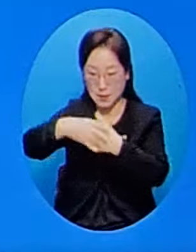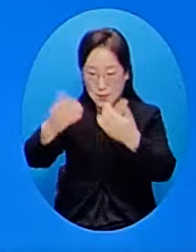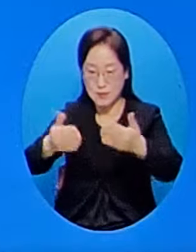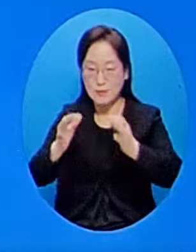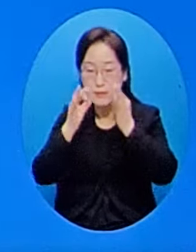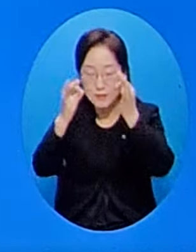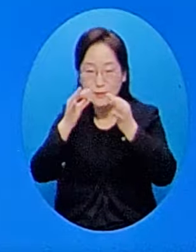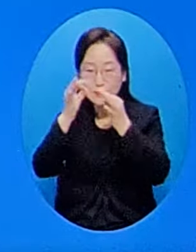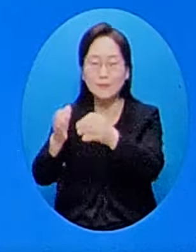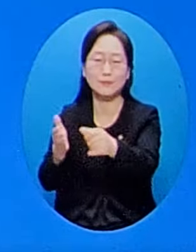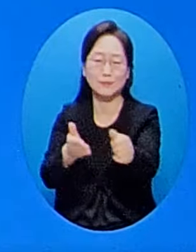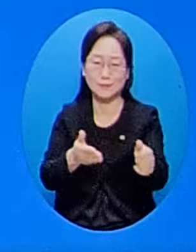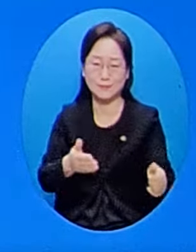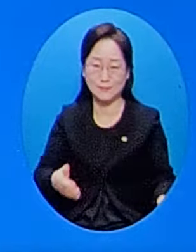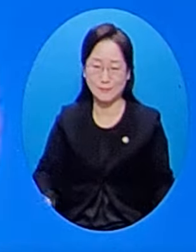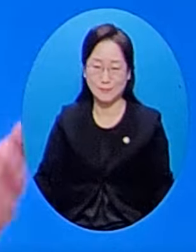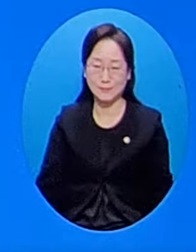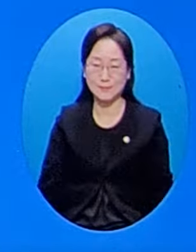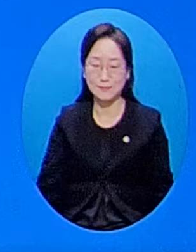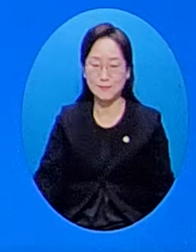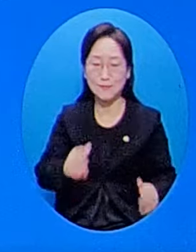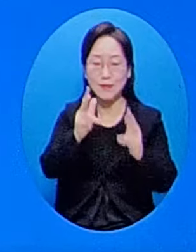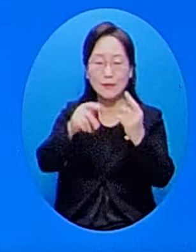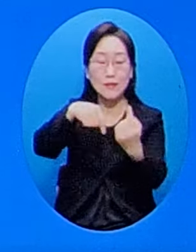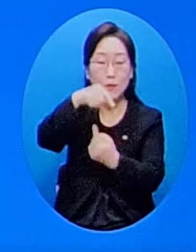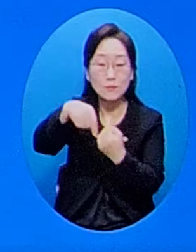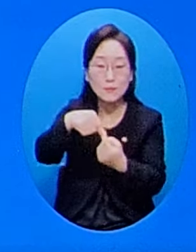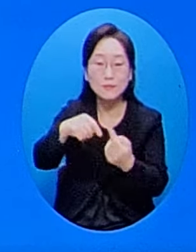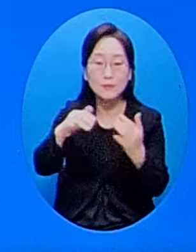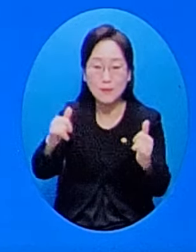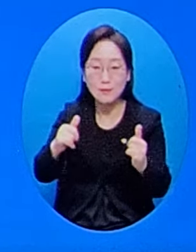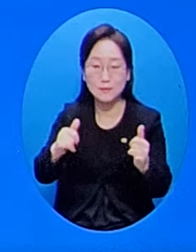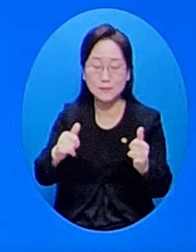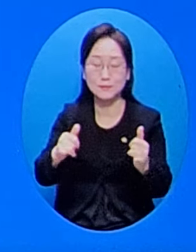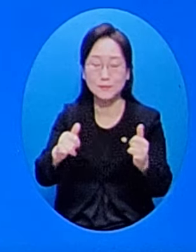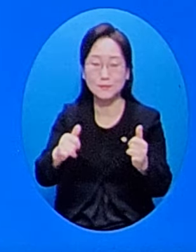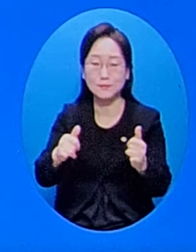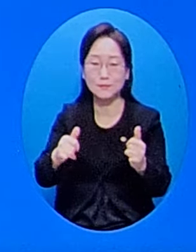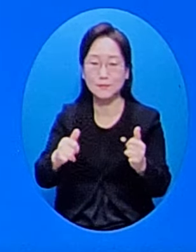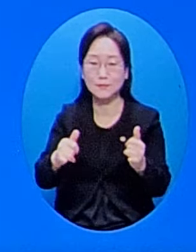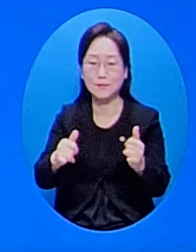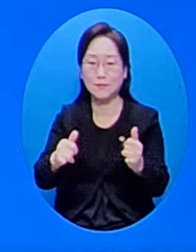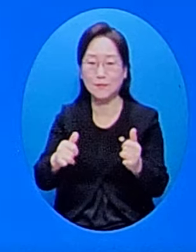최선을 다해야 되고, 사업을 하는 사람들은 사업을 통해서